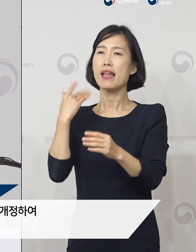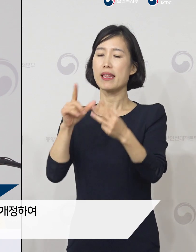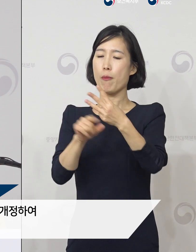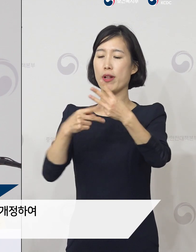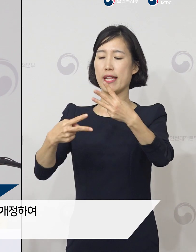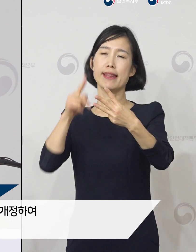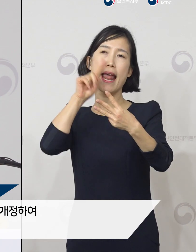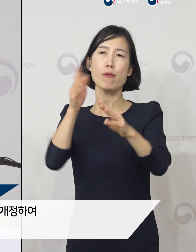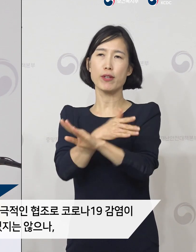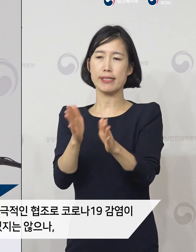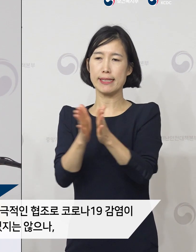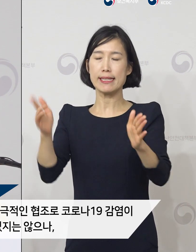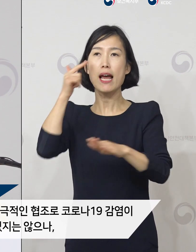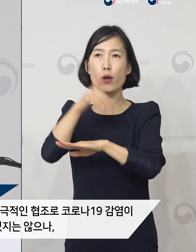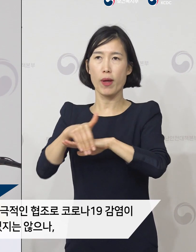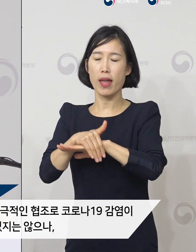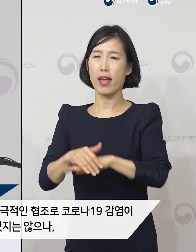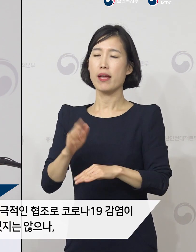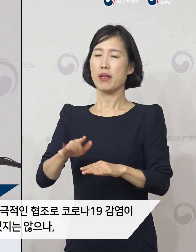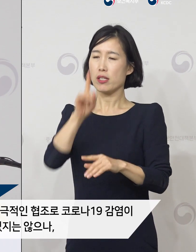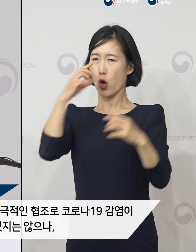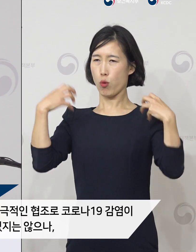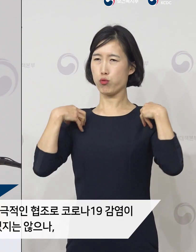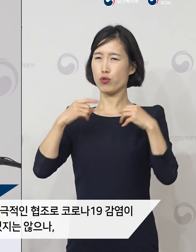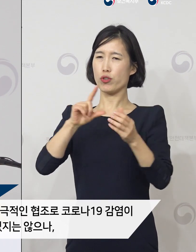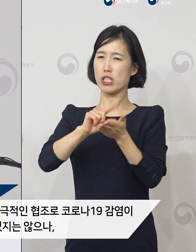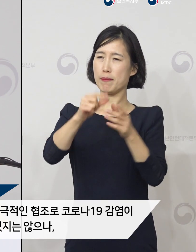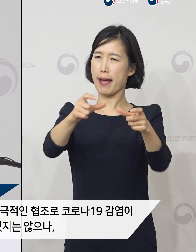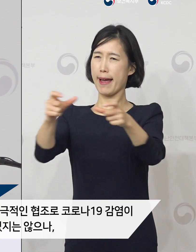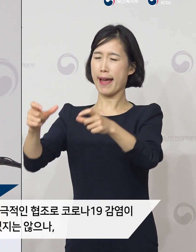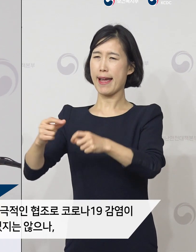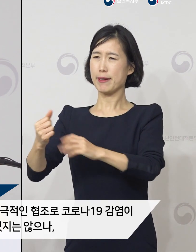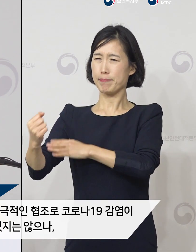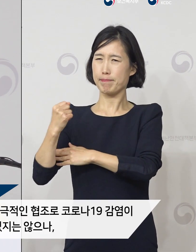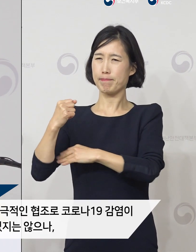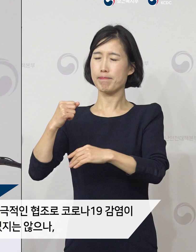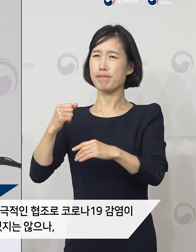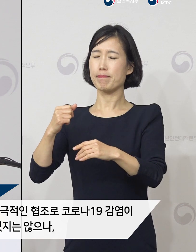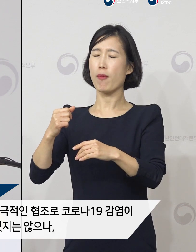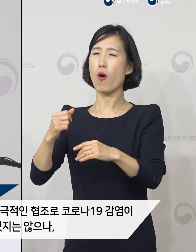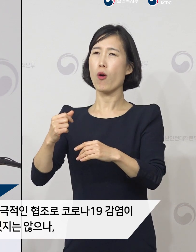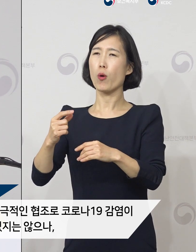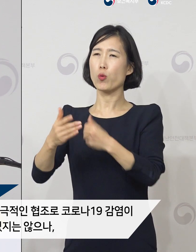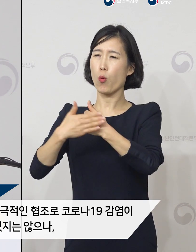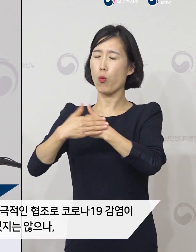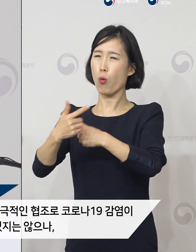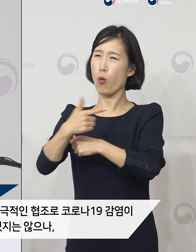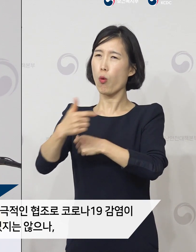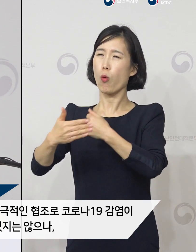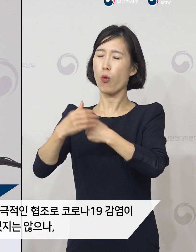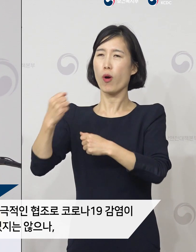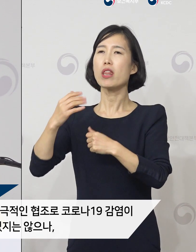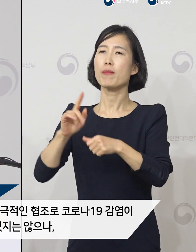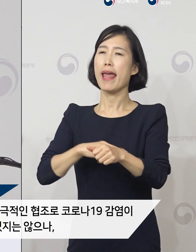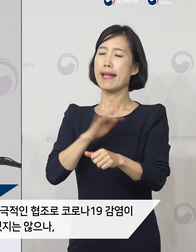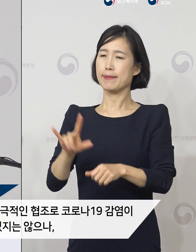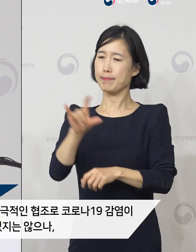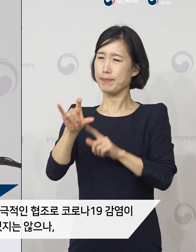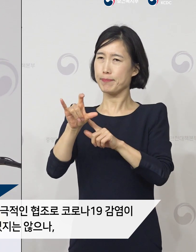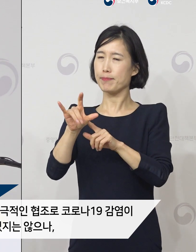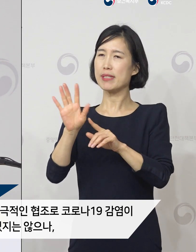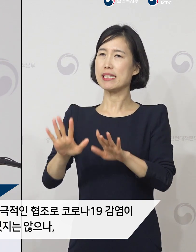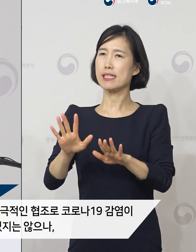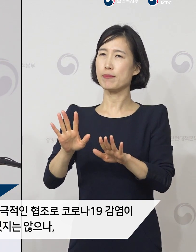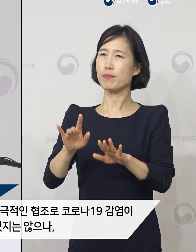예정입니다. 정부와 지자체의 강력한 조치와 대구 시민들의 적극적인 협조로 코로나19 감염이